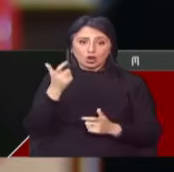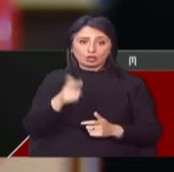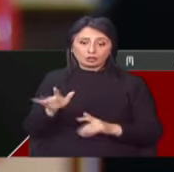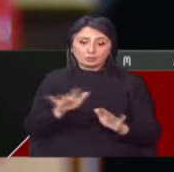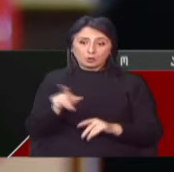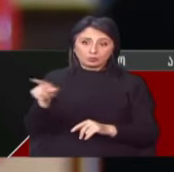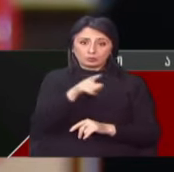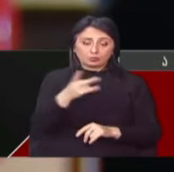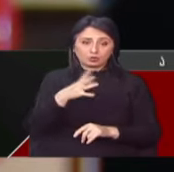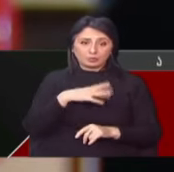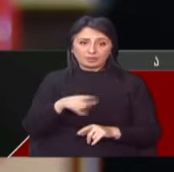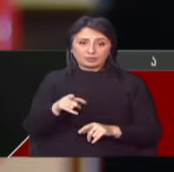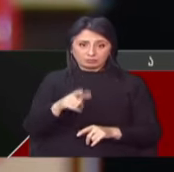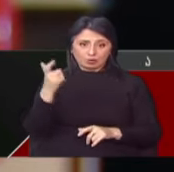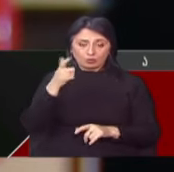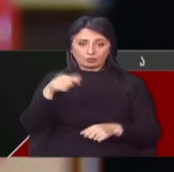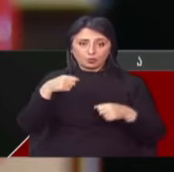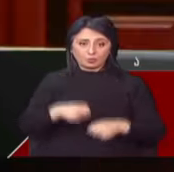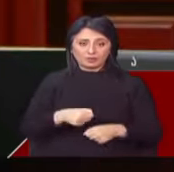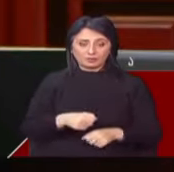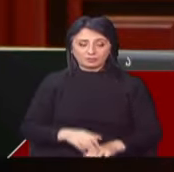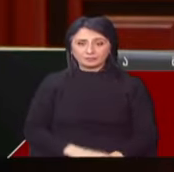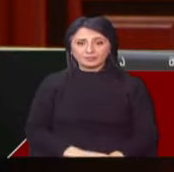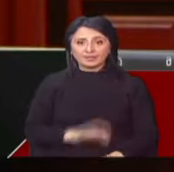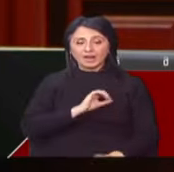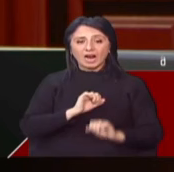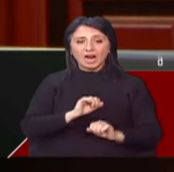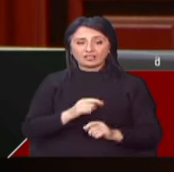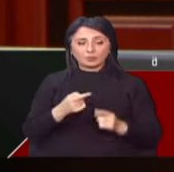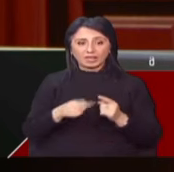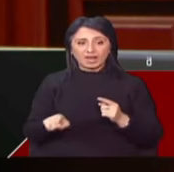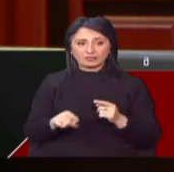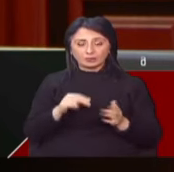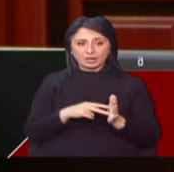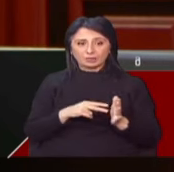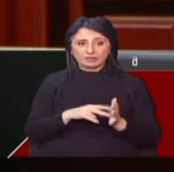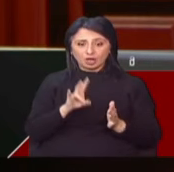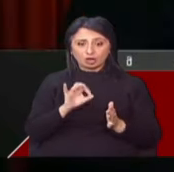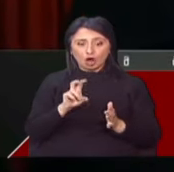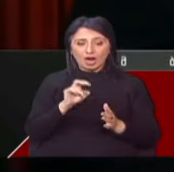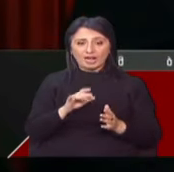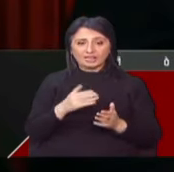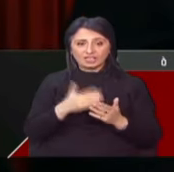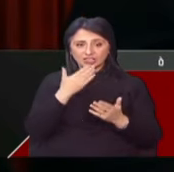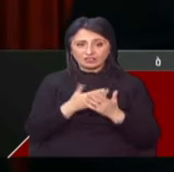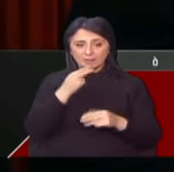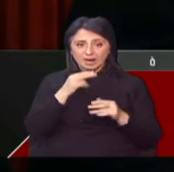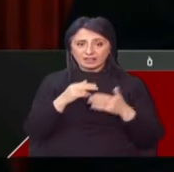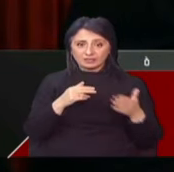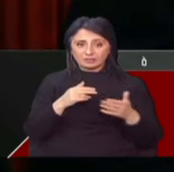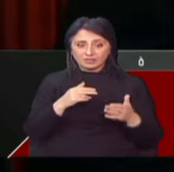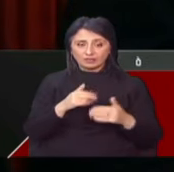უნდა მიგვემართა რომ საქართველოს პოზიცია ყოფილიყო დაცული. Advocatiscan განსხვავებულად აფასებს ნოღაიდელის ჩვენებას ბრალდების